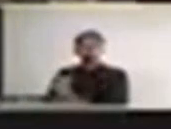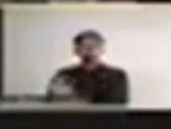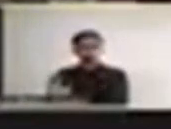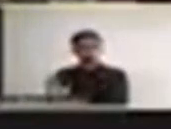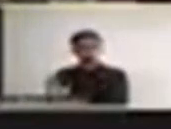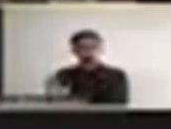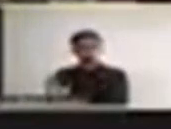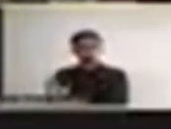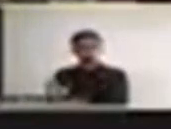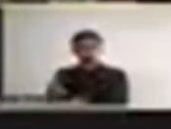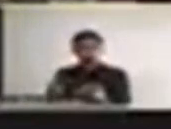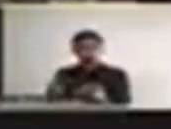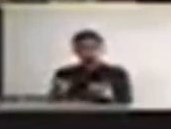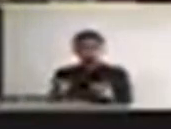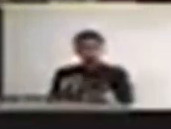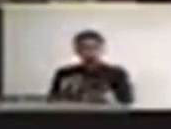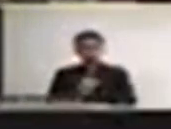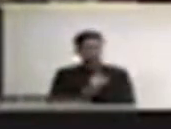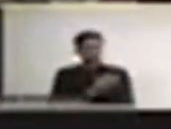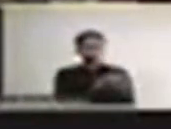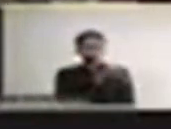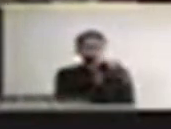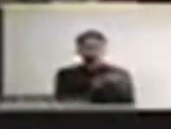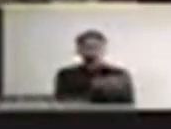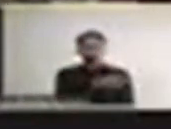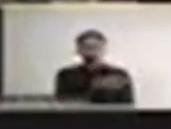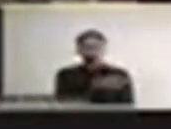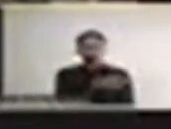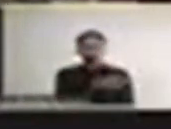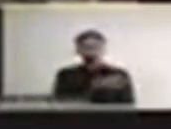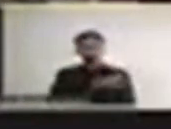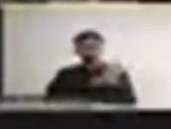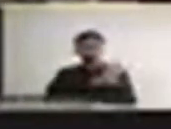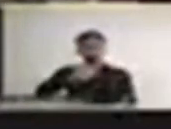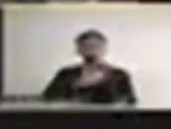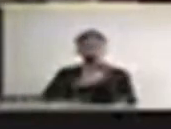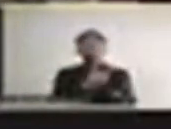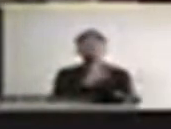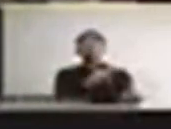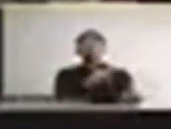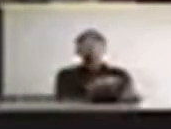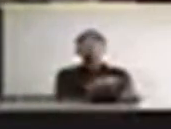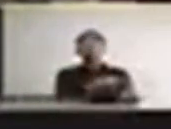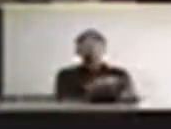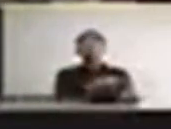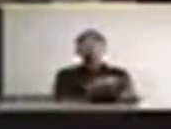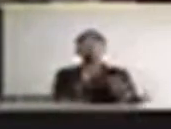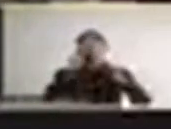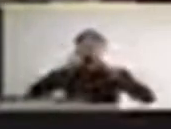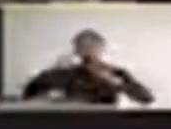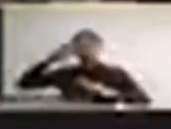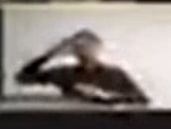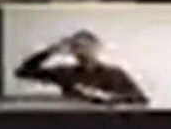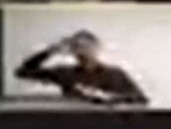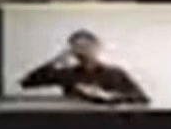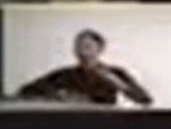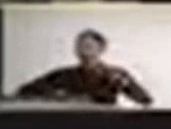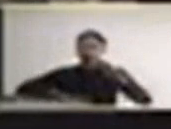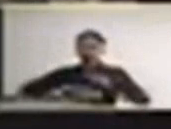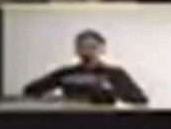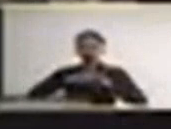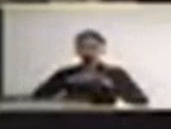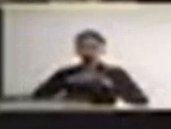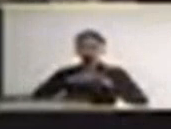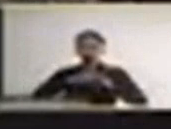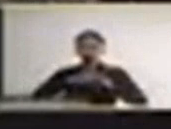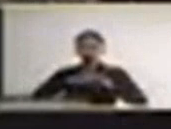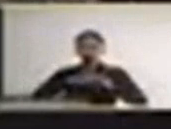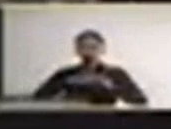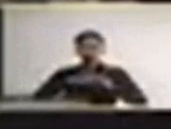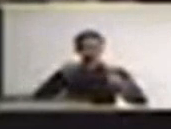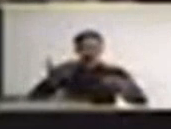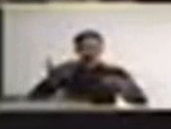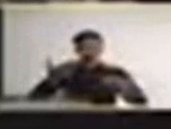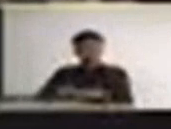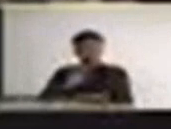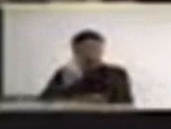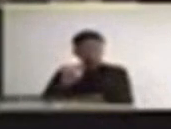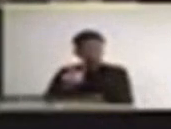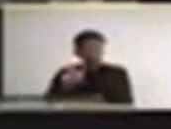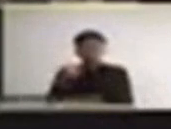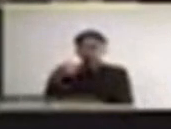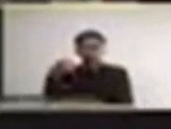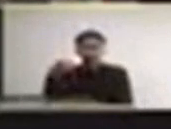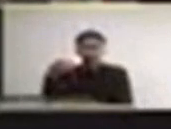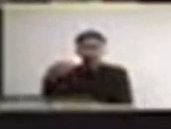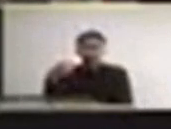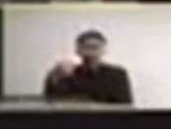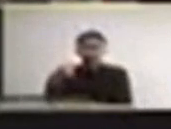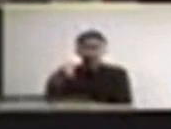yang semua positif dirawat, akibatnya dia penuh rumah sakitnya, kemudian terpaksa tidak bisa menerima lagi. Berapa banyak yang